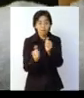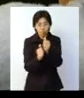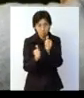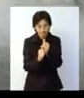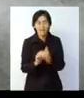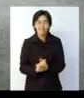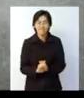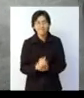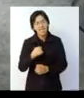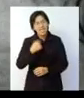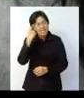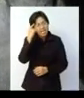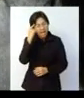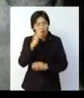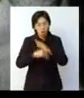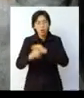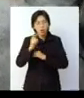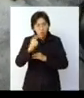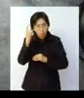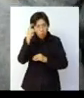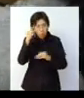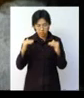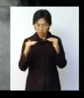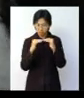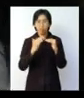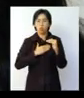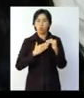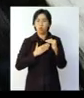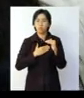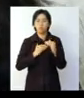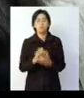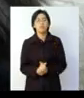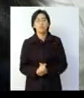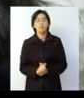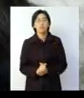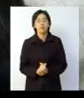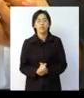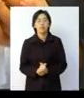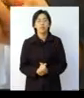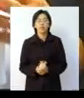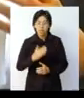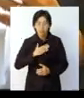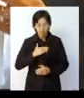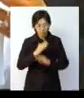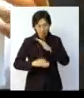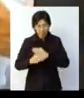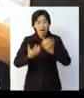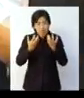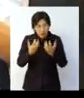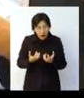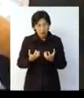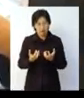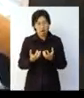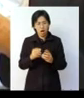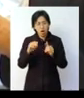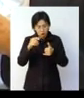ในเรื่องของผู้ช่วยคนพิการนะอยากให้คนพิการเนี่ยได้รู้ถึงสิทธิ์ที่ตัวเองมีสิทธิ์ นะคะถ้าหากว่ามีคุณสมบัติ